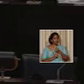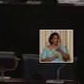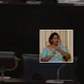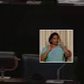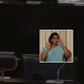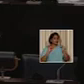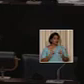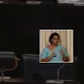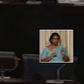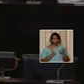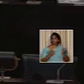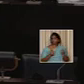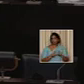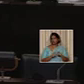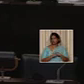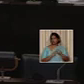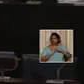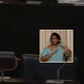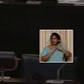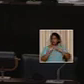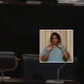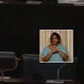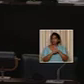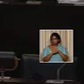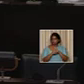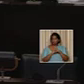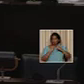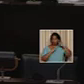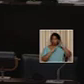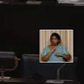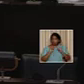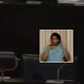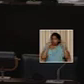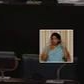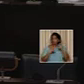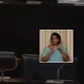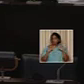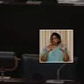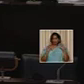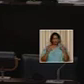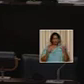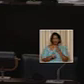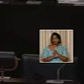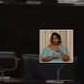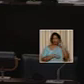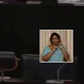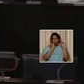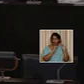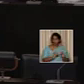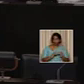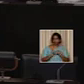හේතුවක් වෙනවා කිසිම ආකාරයකින් අපේ විශ්වවිද්‍යාල පද්ධතිය තුල උපාධිය ප්‍රමිතිය දුර්වල වෙලා නැහැ ආචාර සංඛ්‍යාව අඩු උනායි